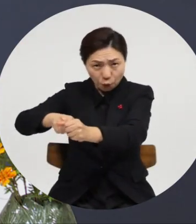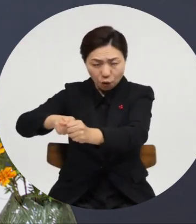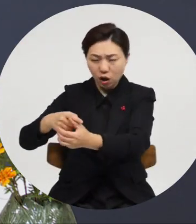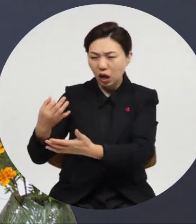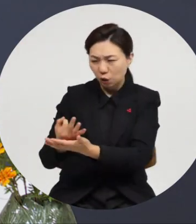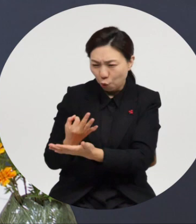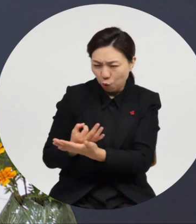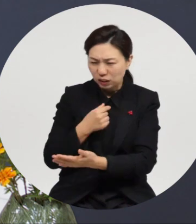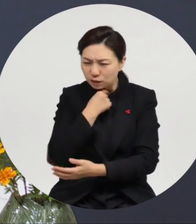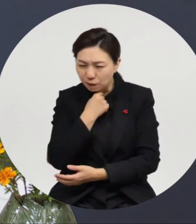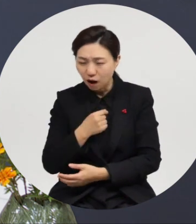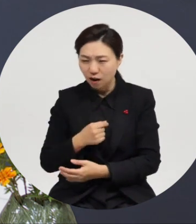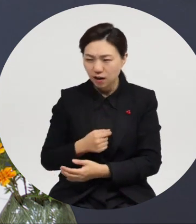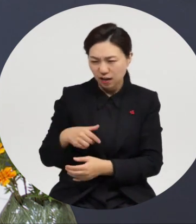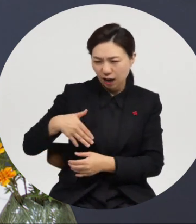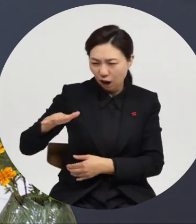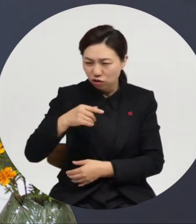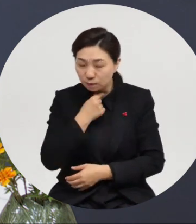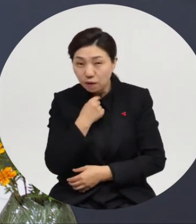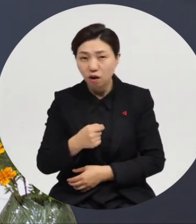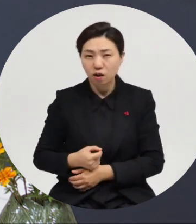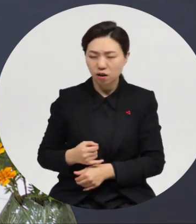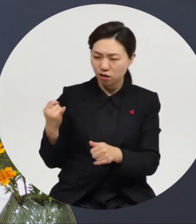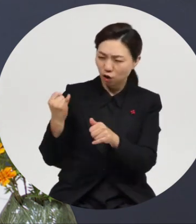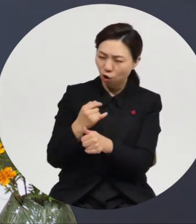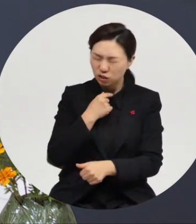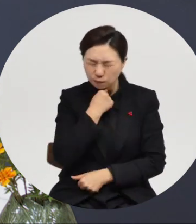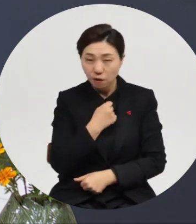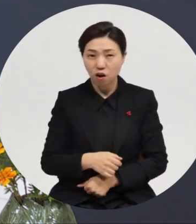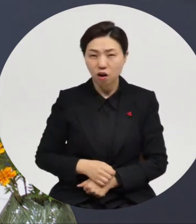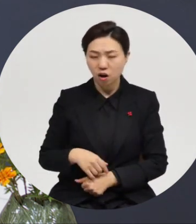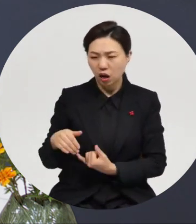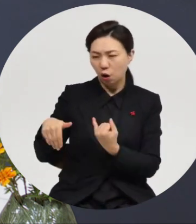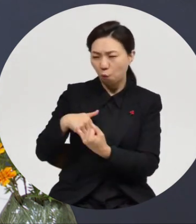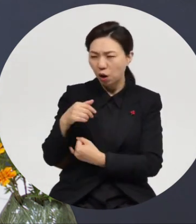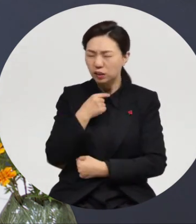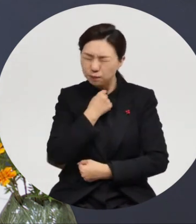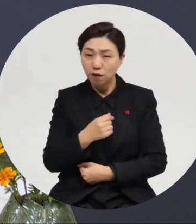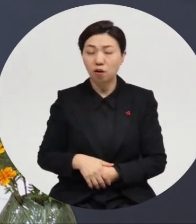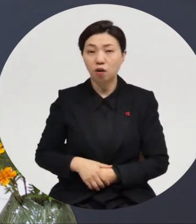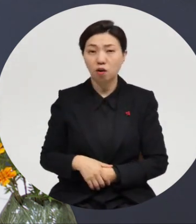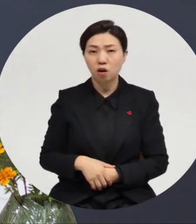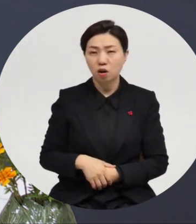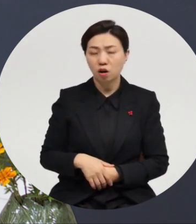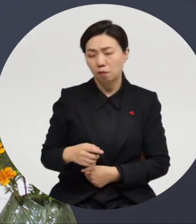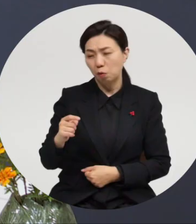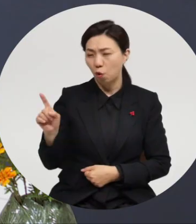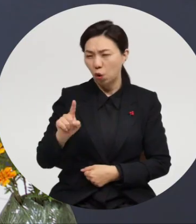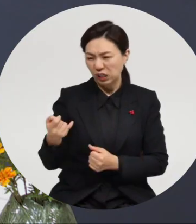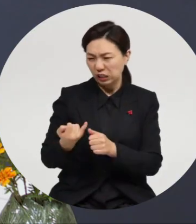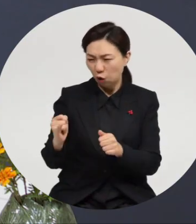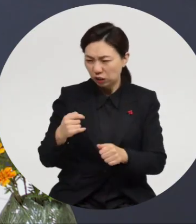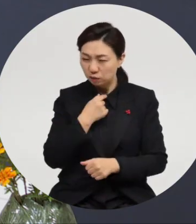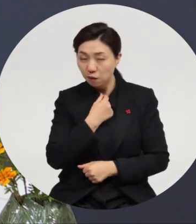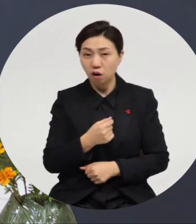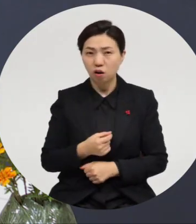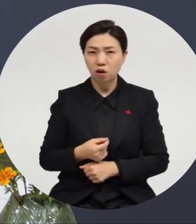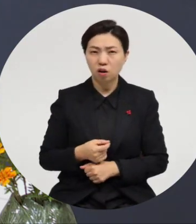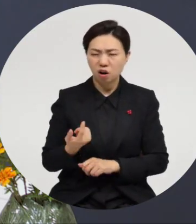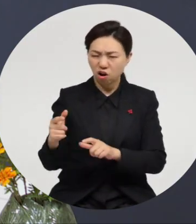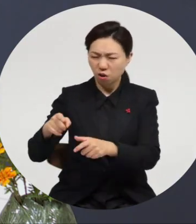그런 세상의 목표, 돈을 벌어야지, 가야지, 결혼해야지, 혼자 살아야지, 이혼해야지, 뭐